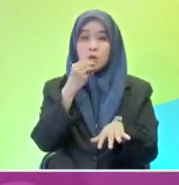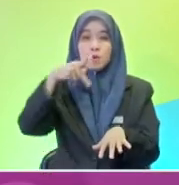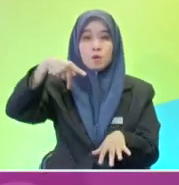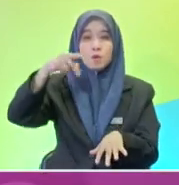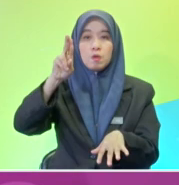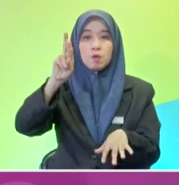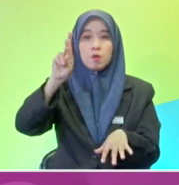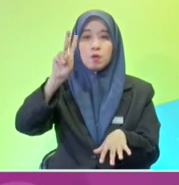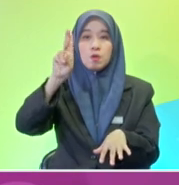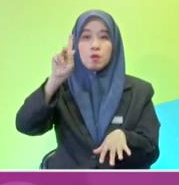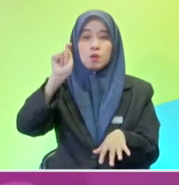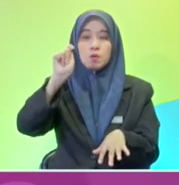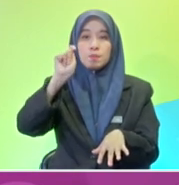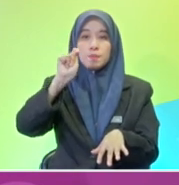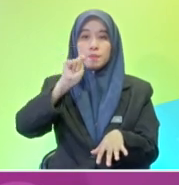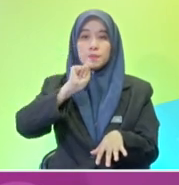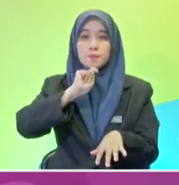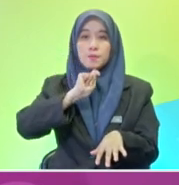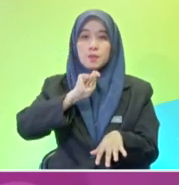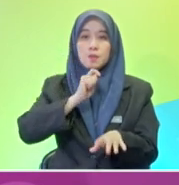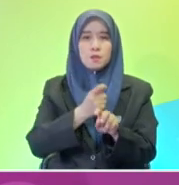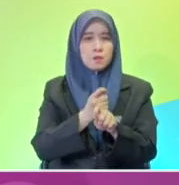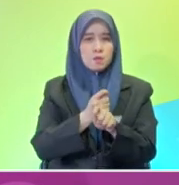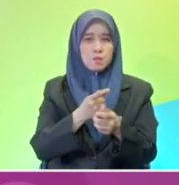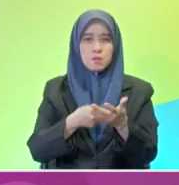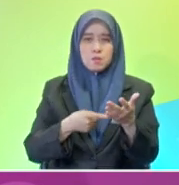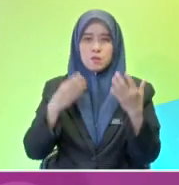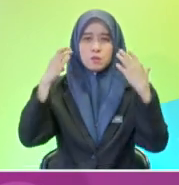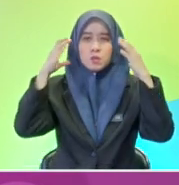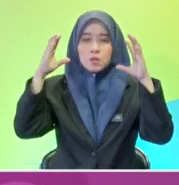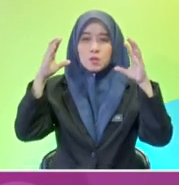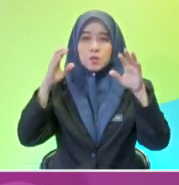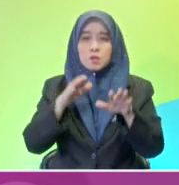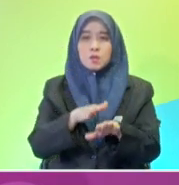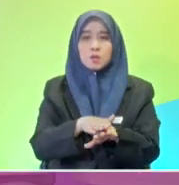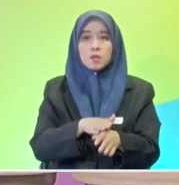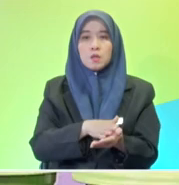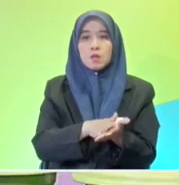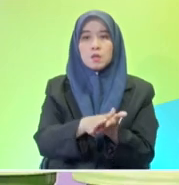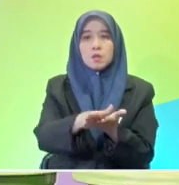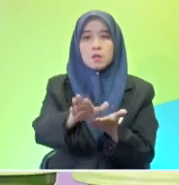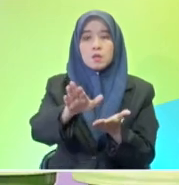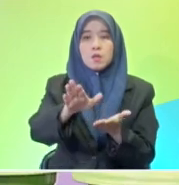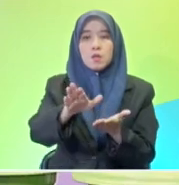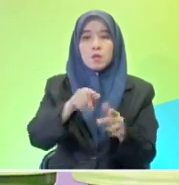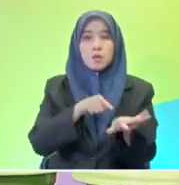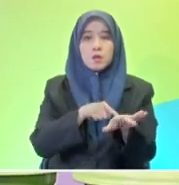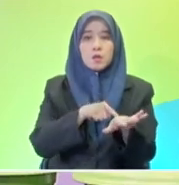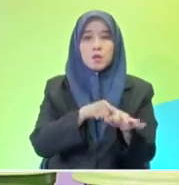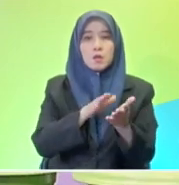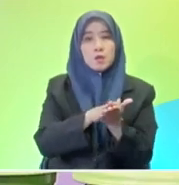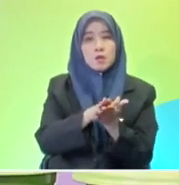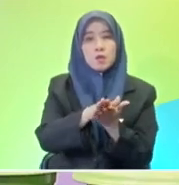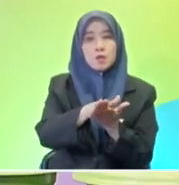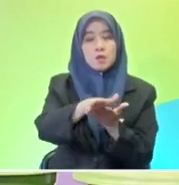purut ya daun Limau purut ini tekstur apa Cikgu licin ah Nampak tak permukaan daunnya lebih licin ya